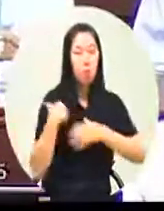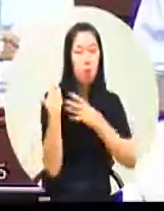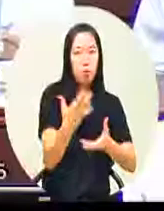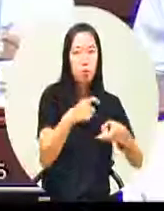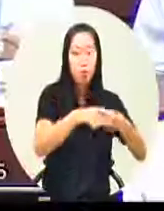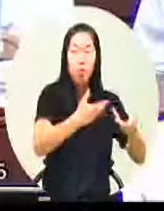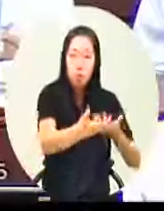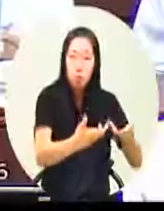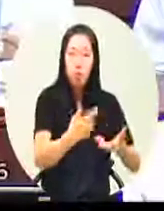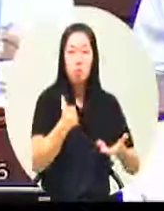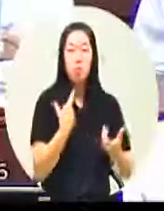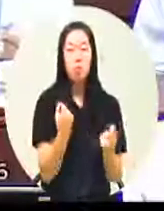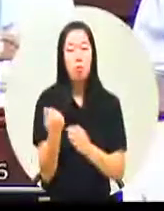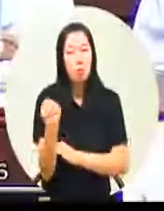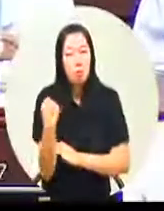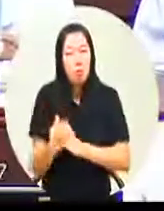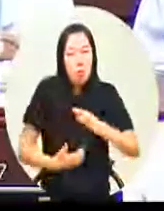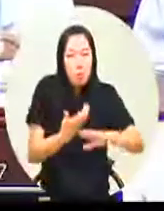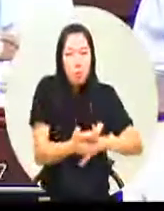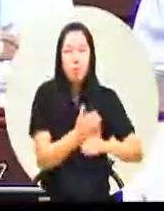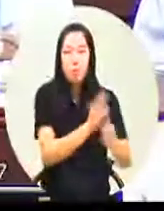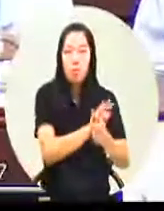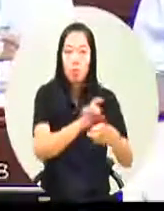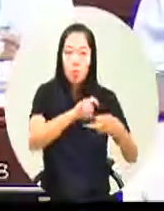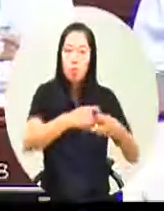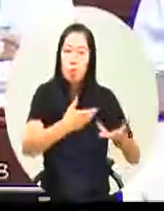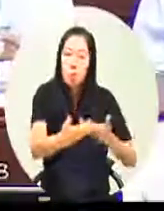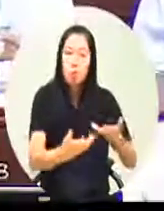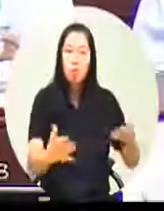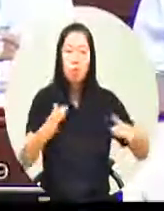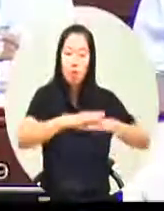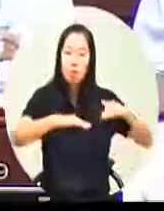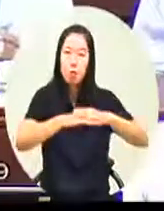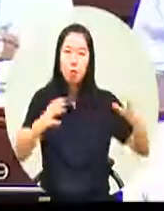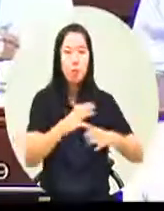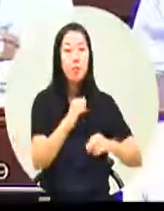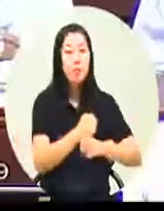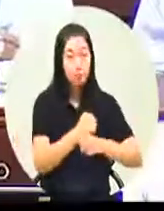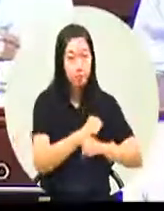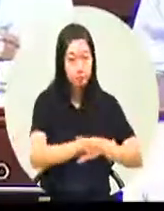我们会尽我们的能力来跟公务单位来做一些合作对